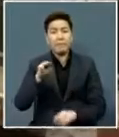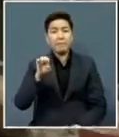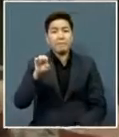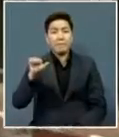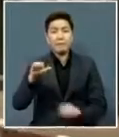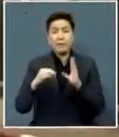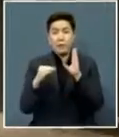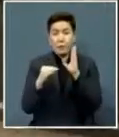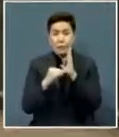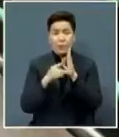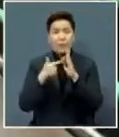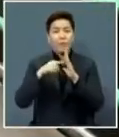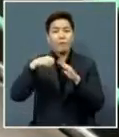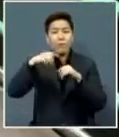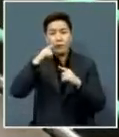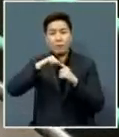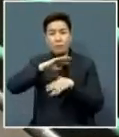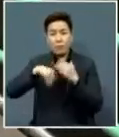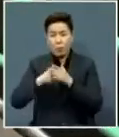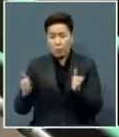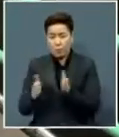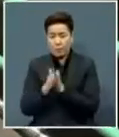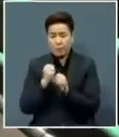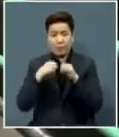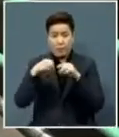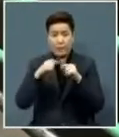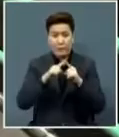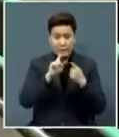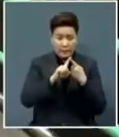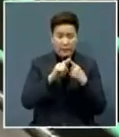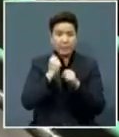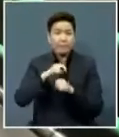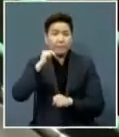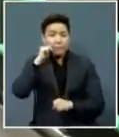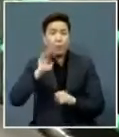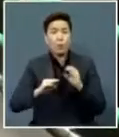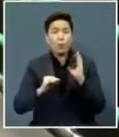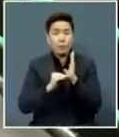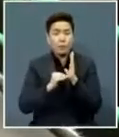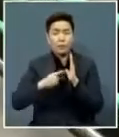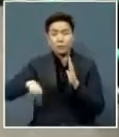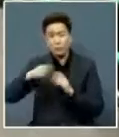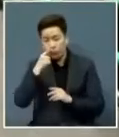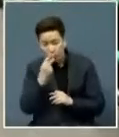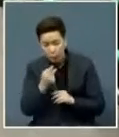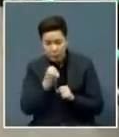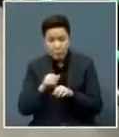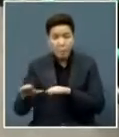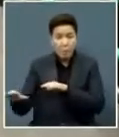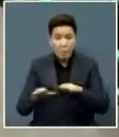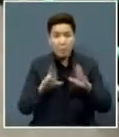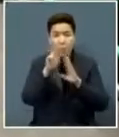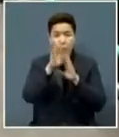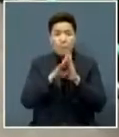ฟ้านครหลวงพร้อมด้วยนายเจษดาจันทรประภารองผู้อำนวยการสำนักการระบายน้ำกรุงเทพมหานครท่านก็ไปตรวจสอบความพร้อมระ